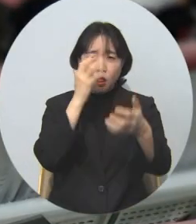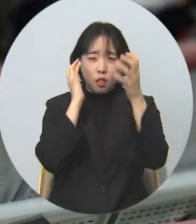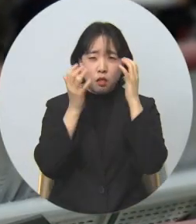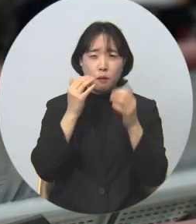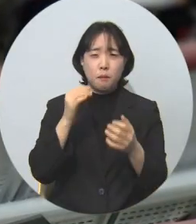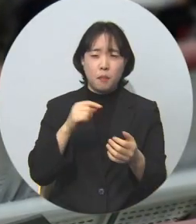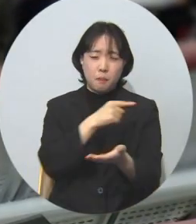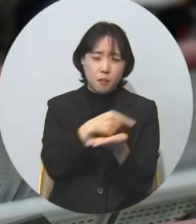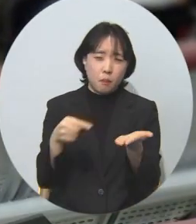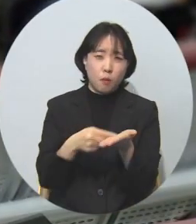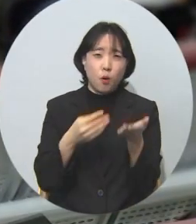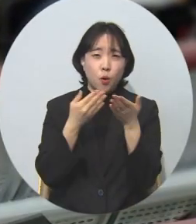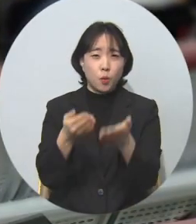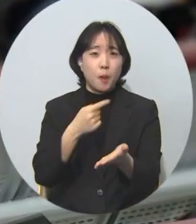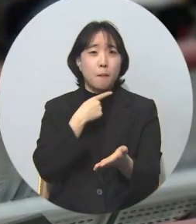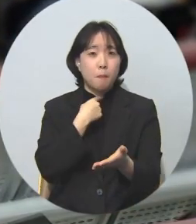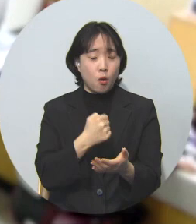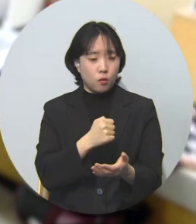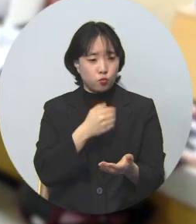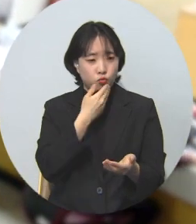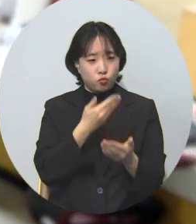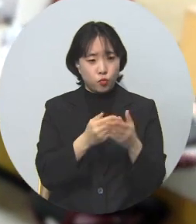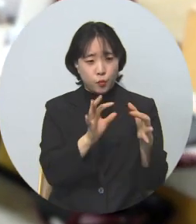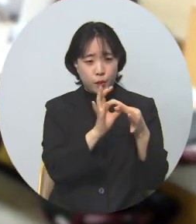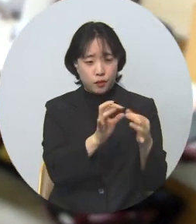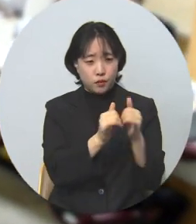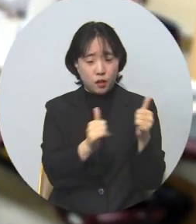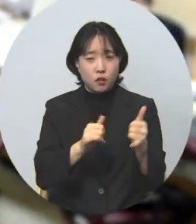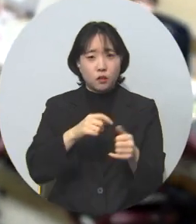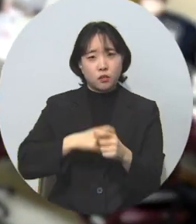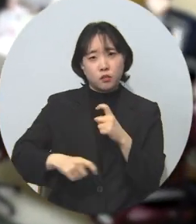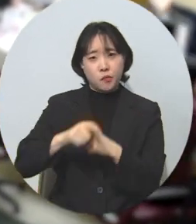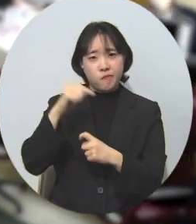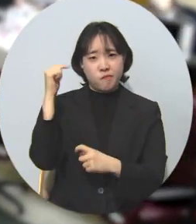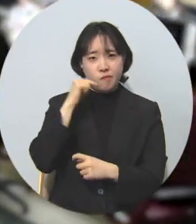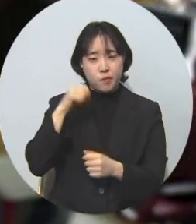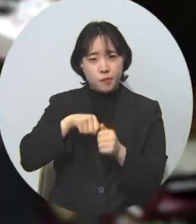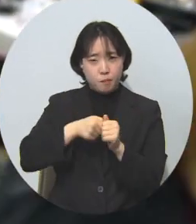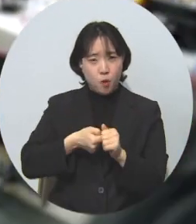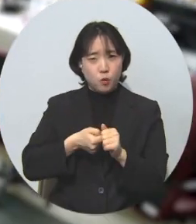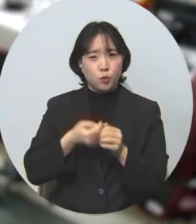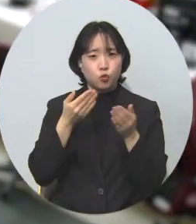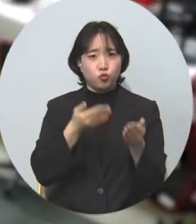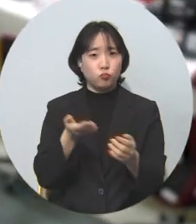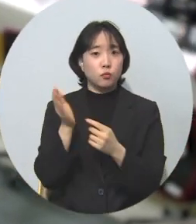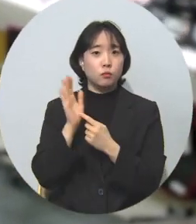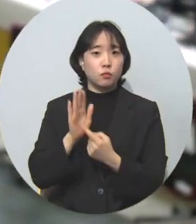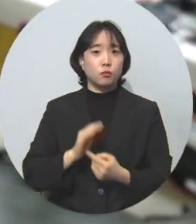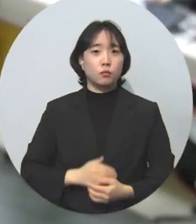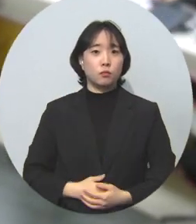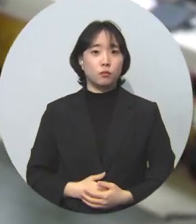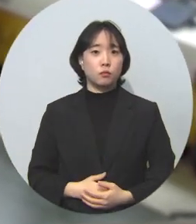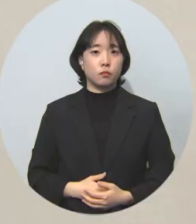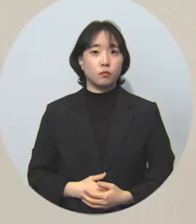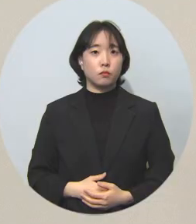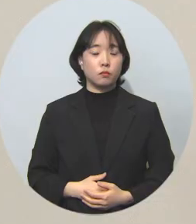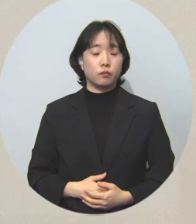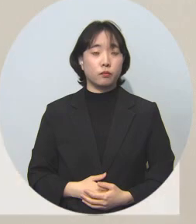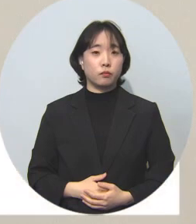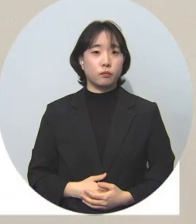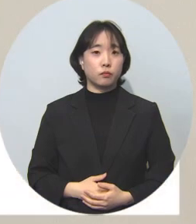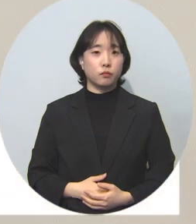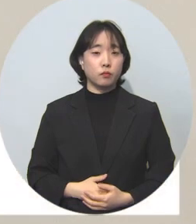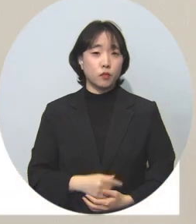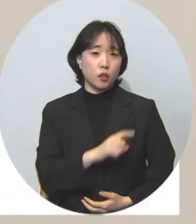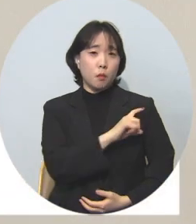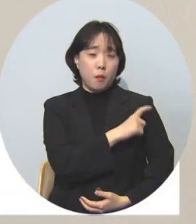집단행동 핵심 관계자에 대해서는 특히 엄정하고 신속히 조치하겠다고 밝혔습니다 면허 제도를